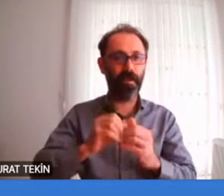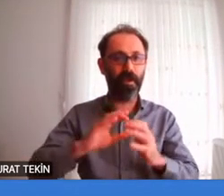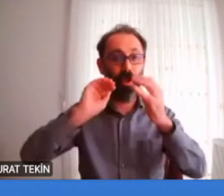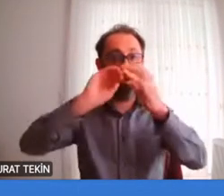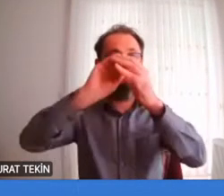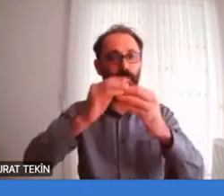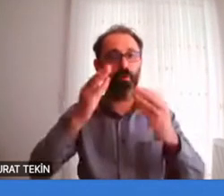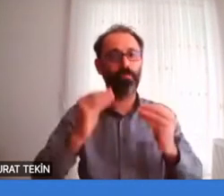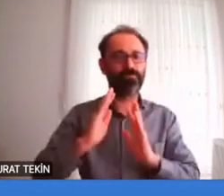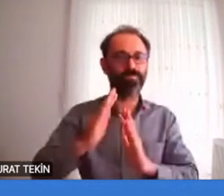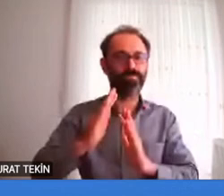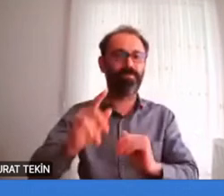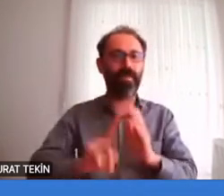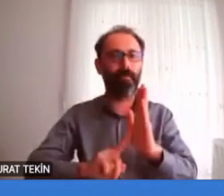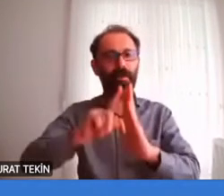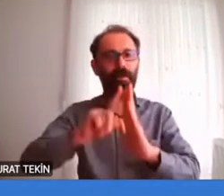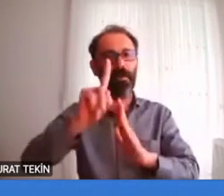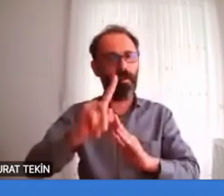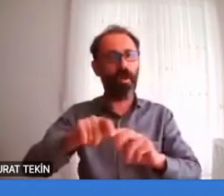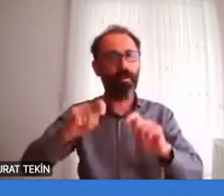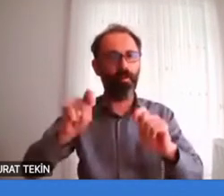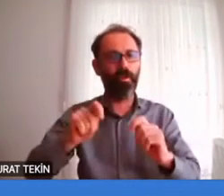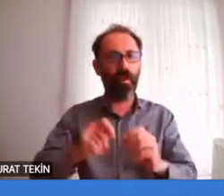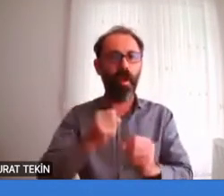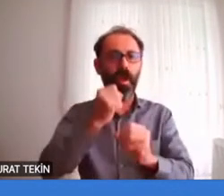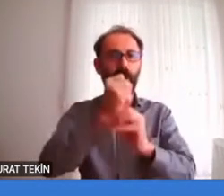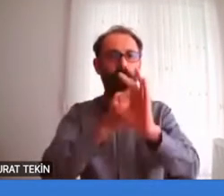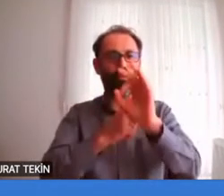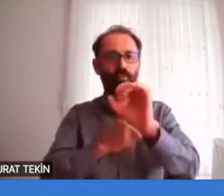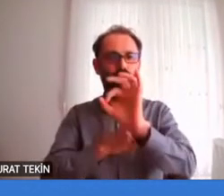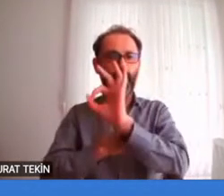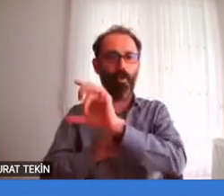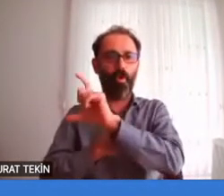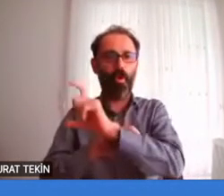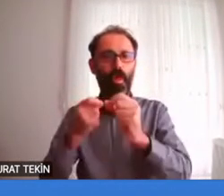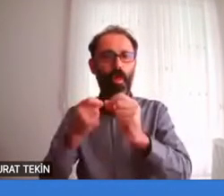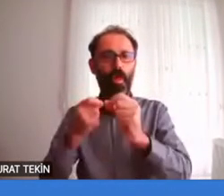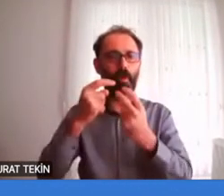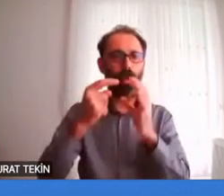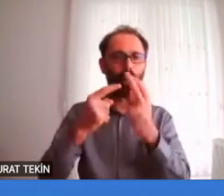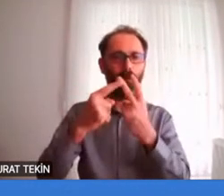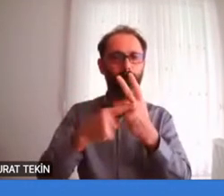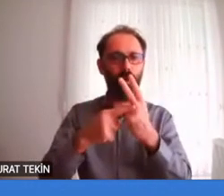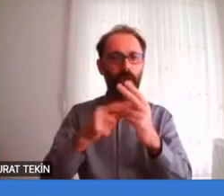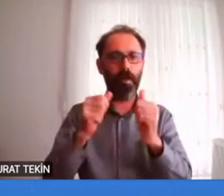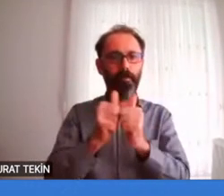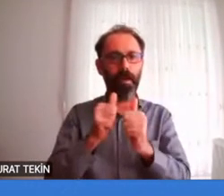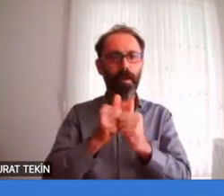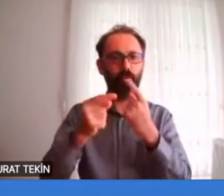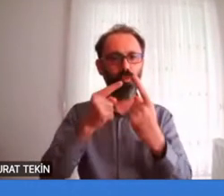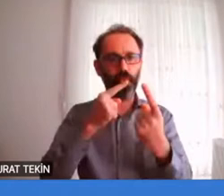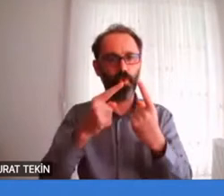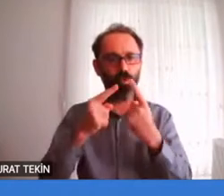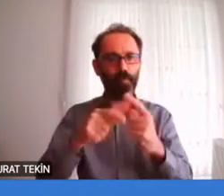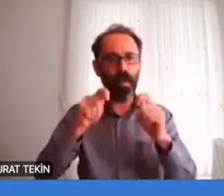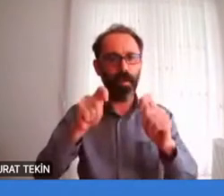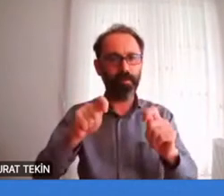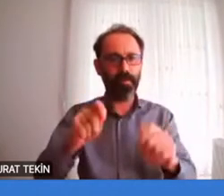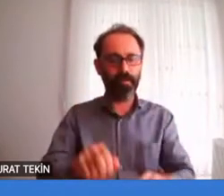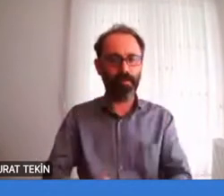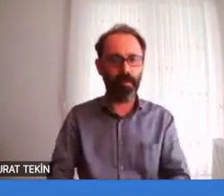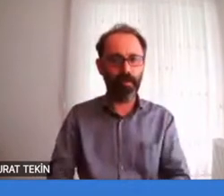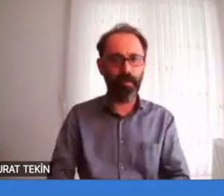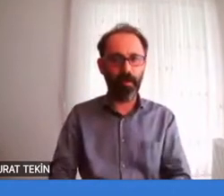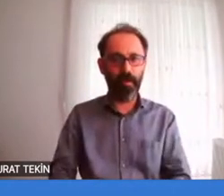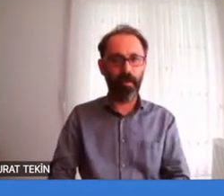sürekli başarılar elde eden Golbol kadın milli takımımızla söyleşi yapmak üzere bugün bir aradayız.